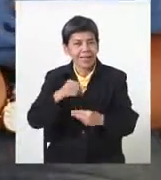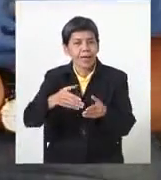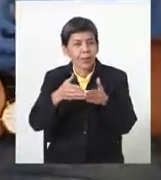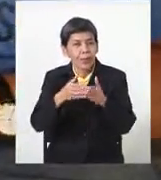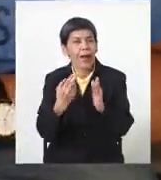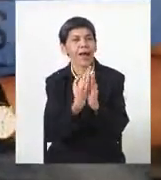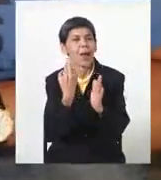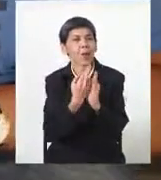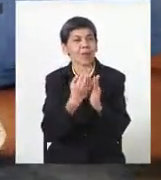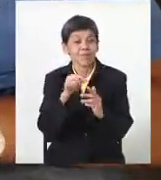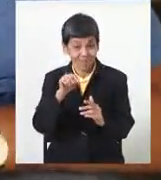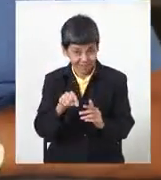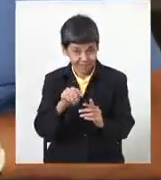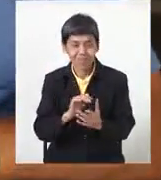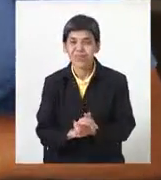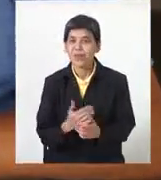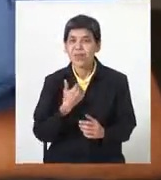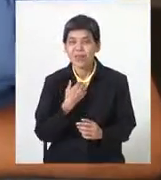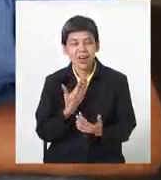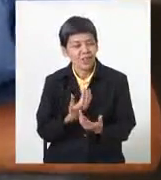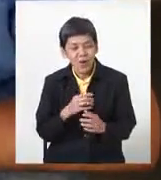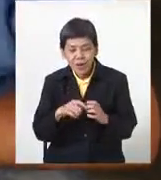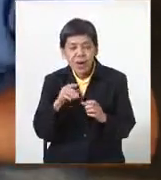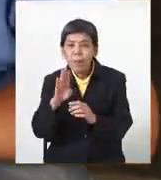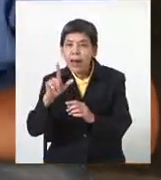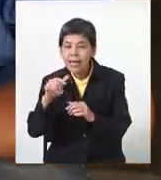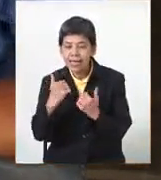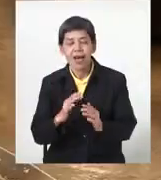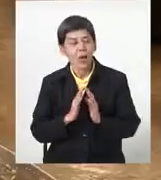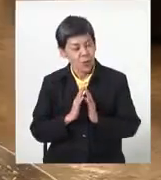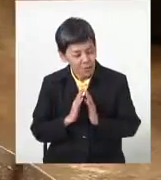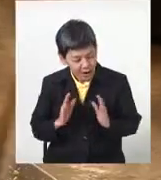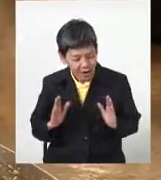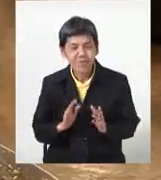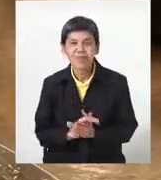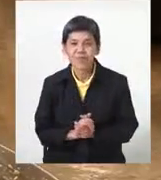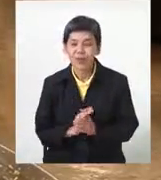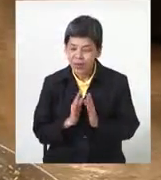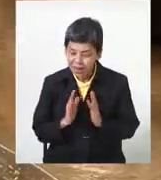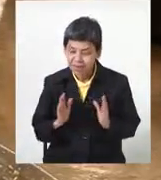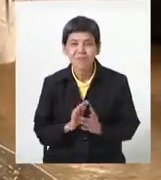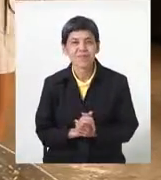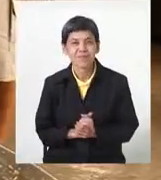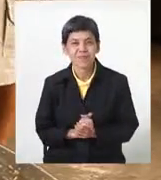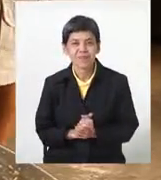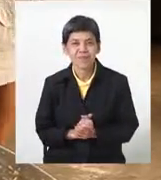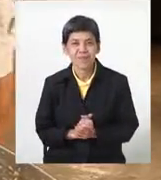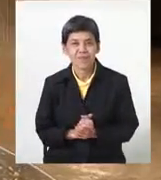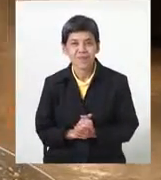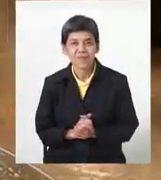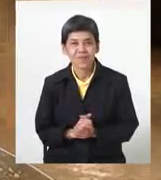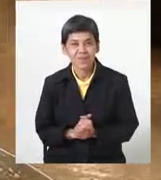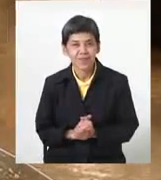นี่ตลาดดำเนินสะดวกตลาดที่ที่สวนน้ำำตาลบางเเละครับวันนี้ขอบคุณบางเเละมากนะครับขอบคุณครับผม